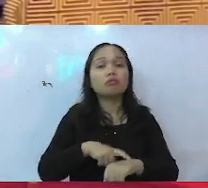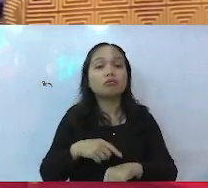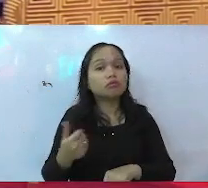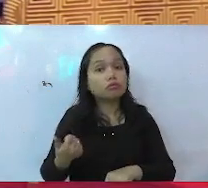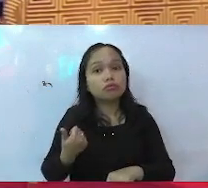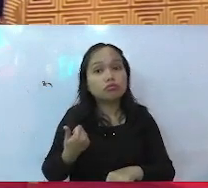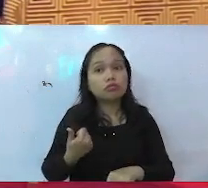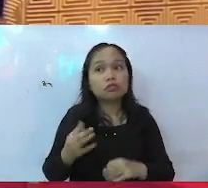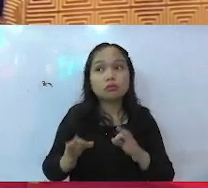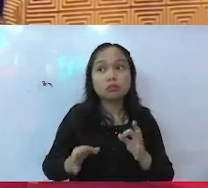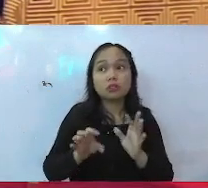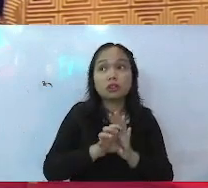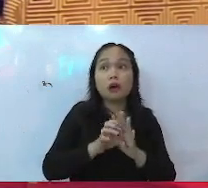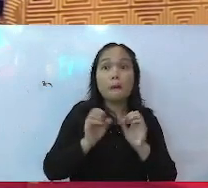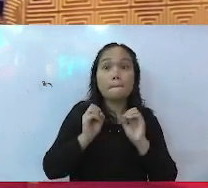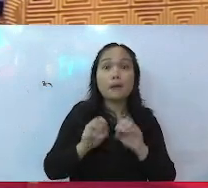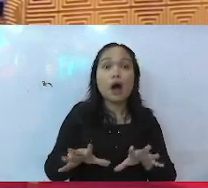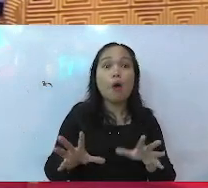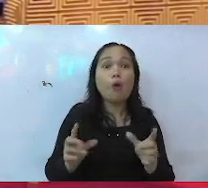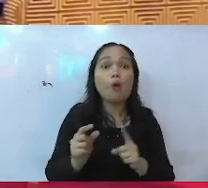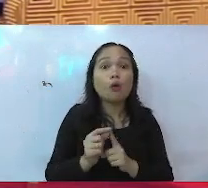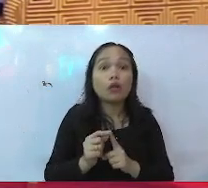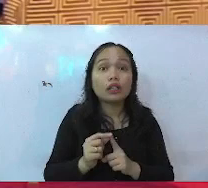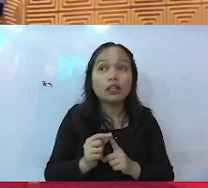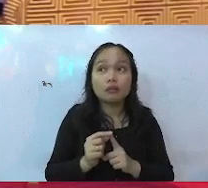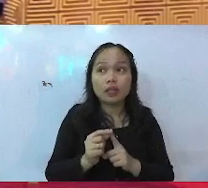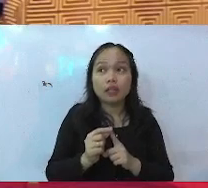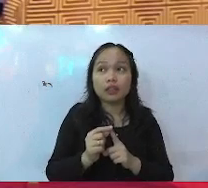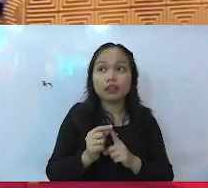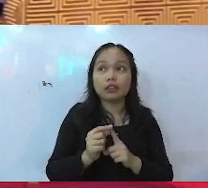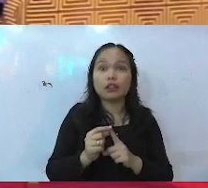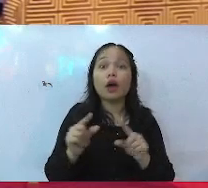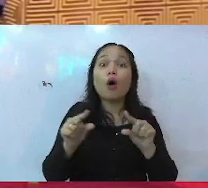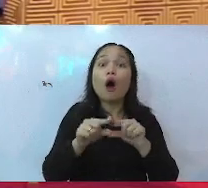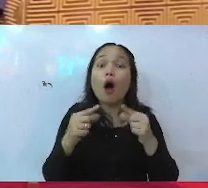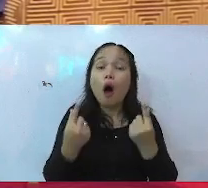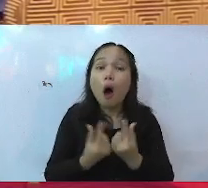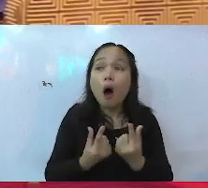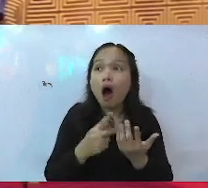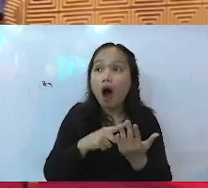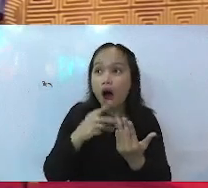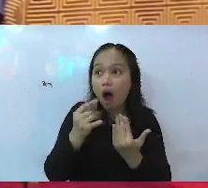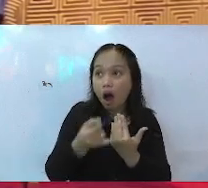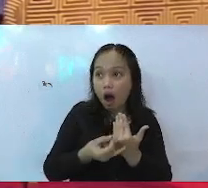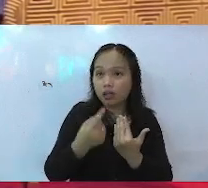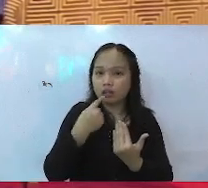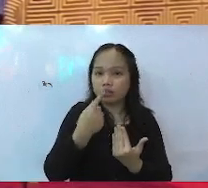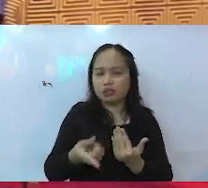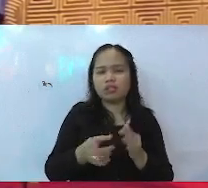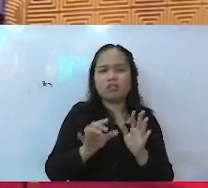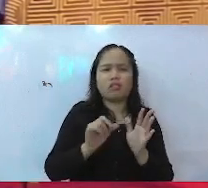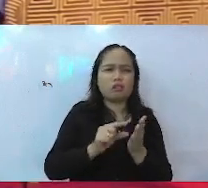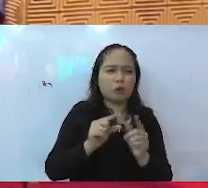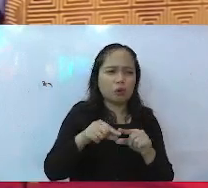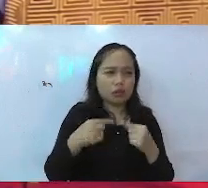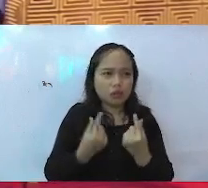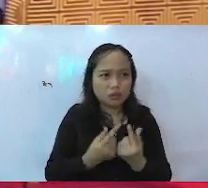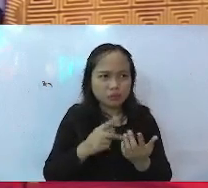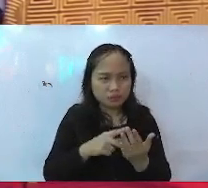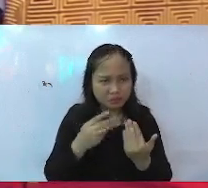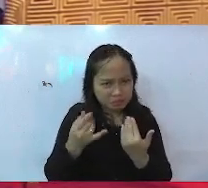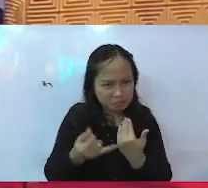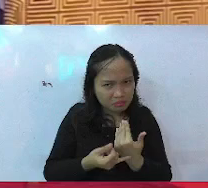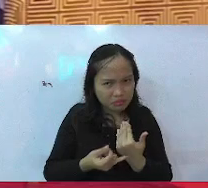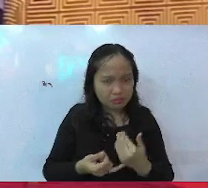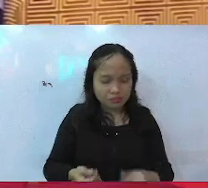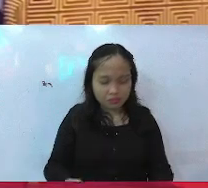ginamitan na kayo ng magic words ano yung magic words that's right group project Yes ah para an